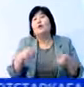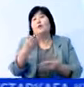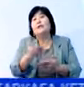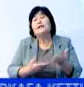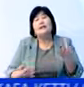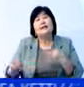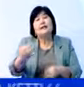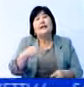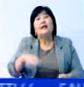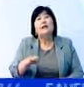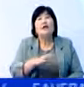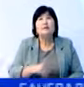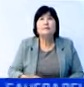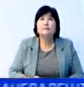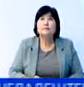талқыланды.